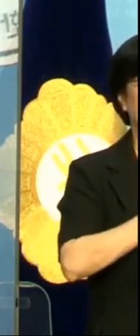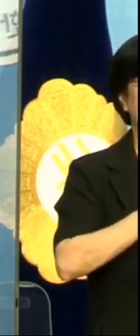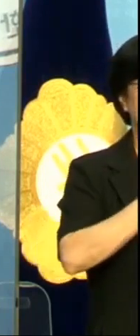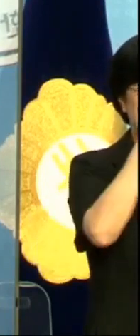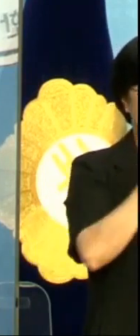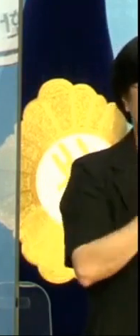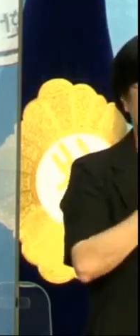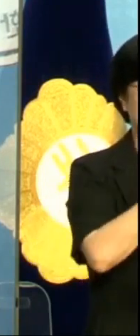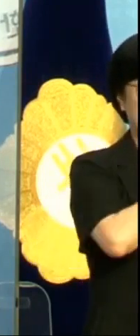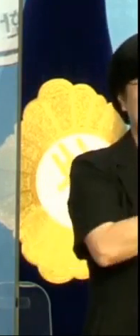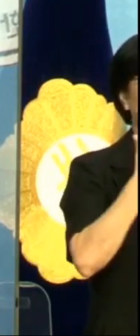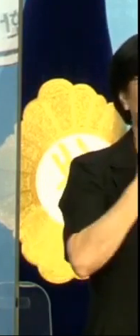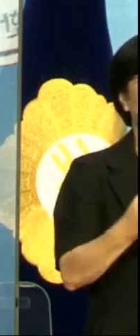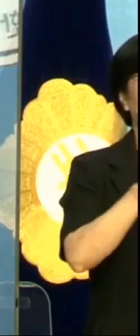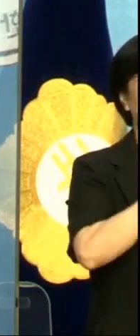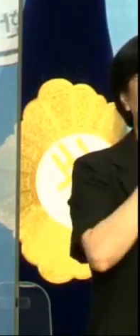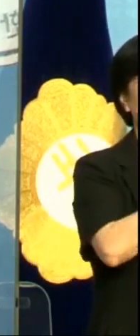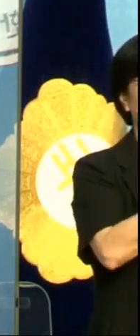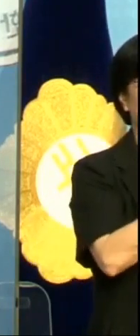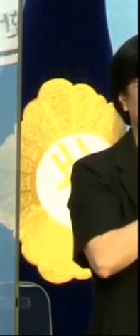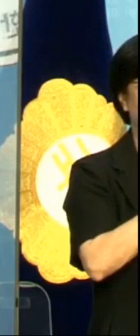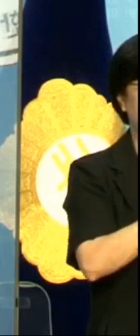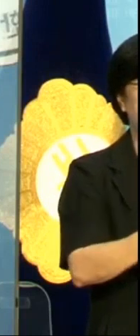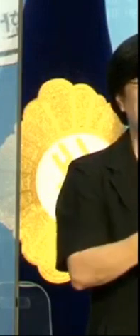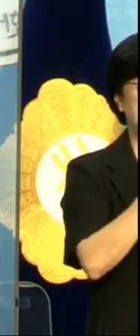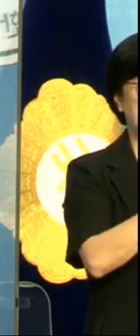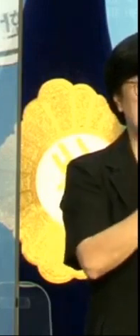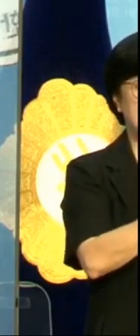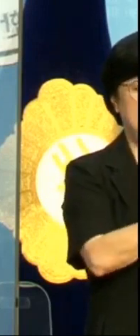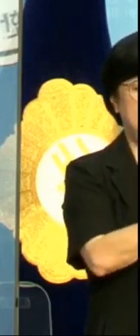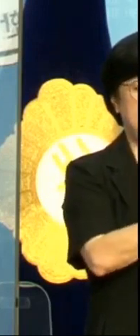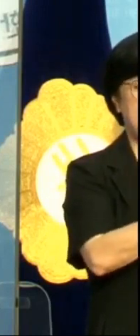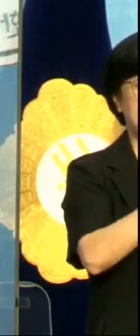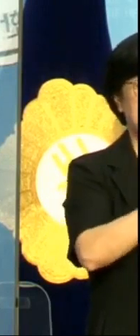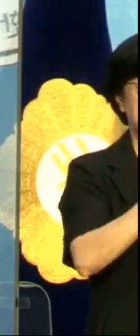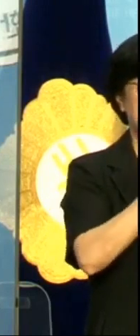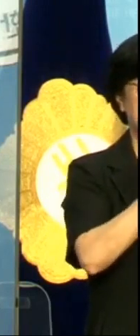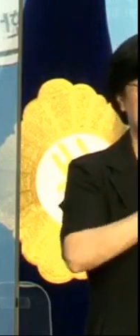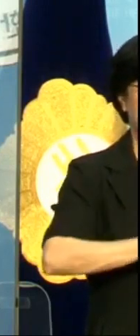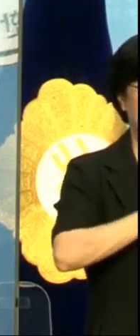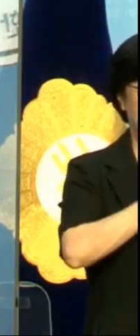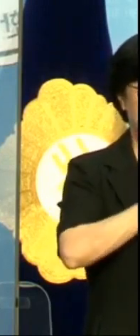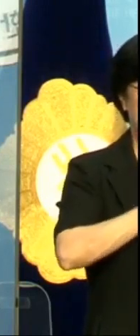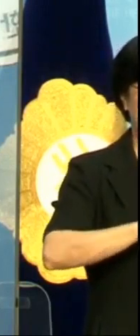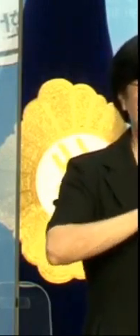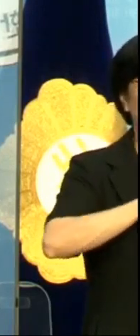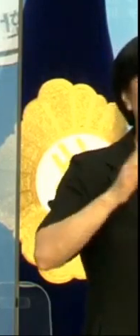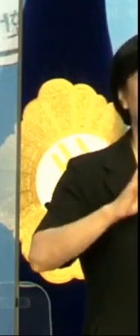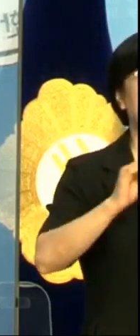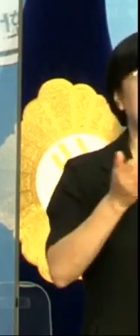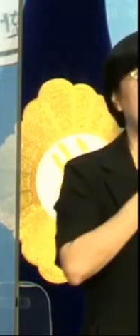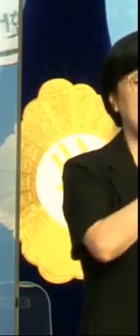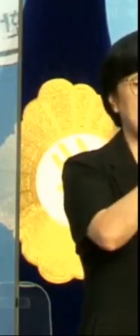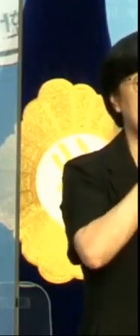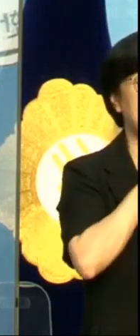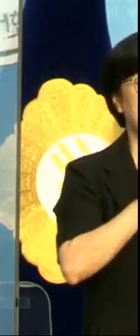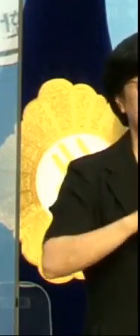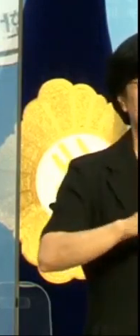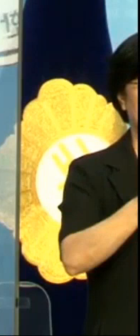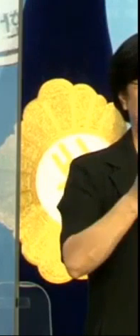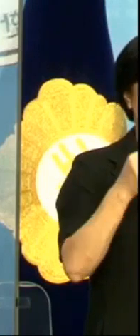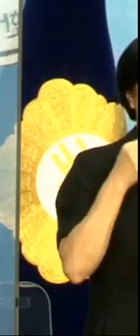없습니다 더불어 민주당은 위에 충돌방지 법 개정안을 정기국회 내에 처리하겠다고 공원 하고 있습니다 국민의